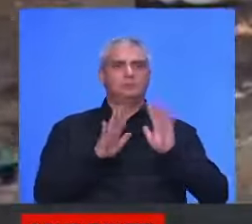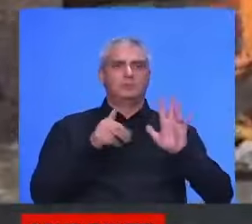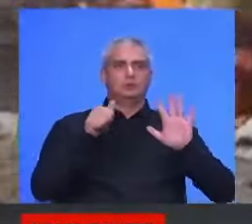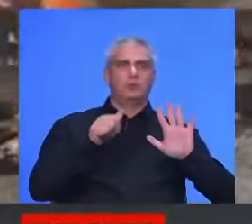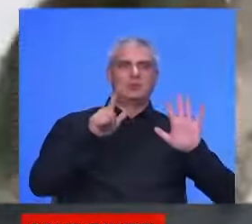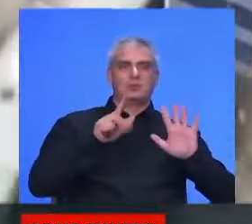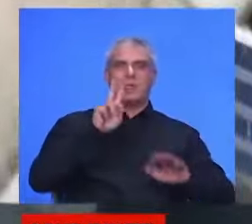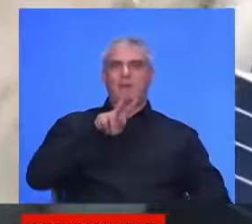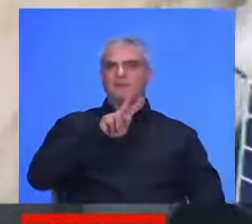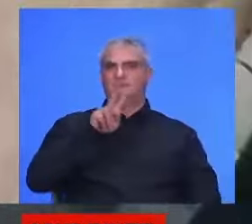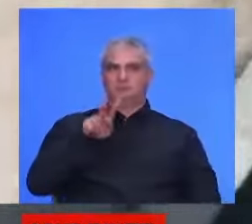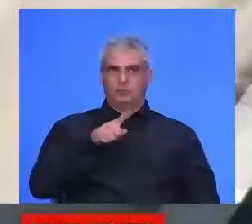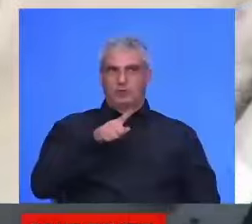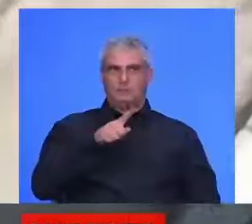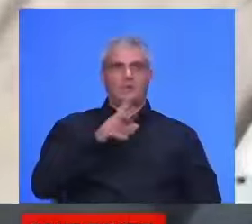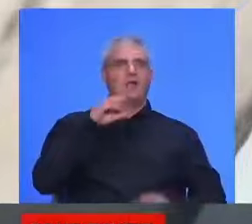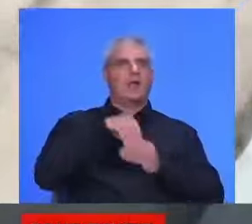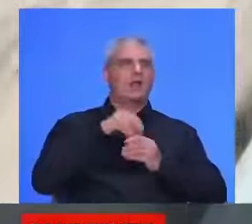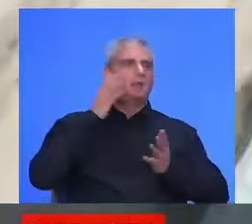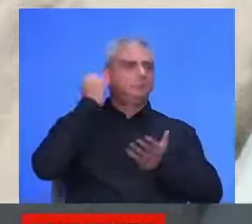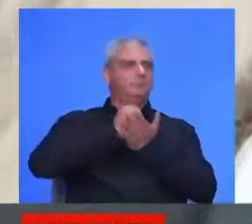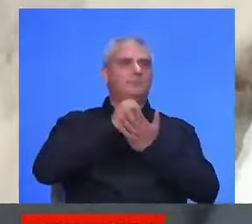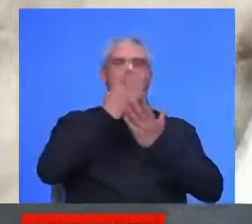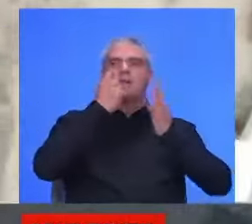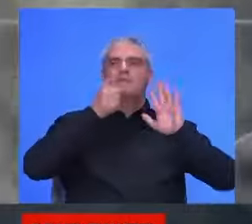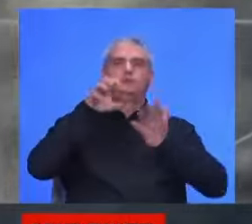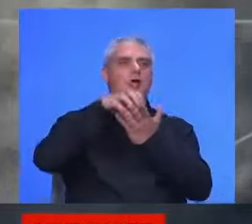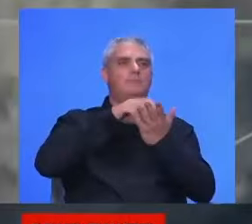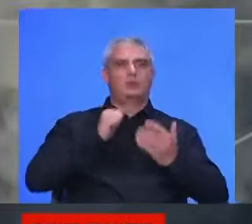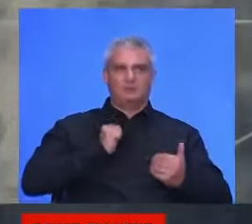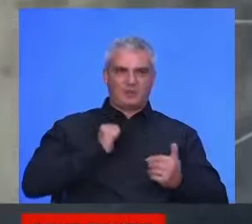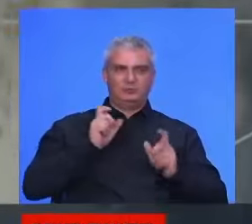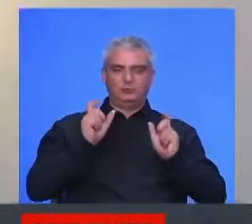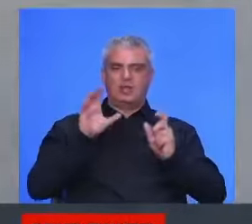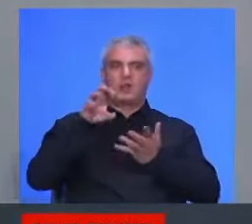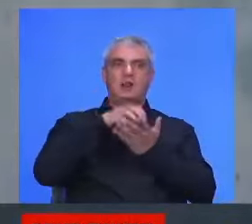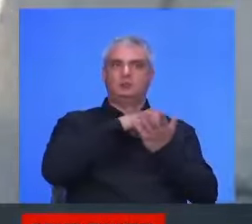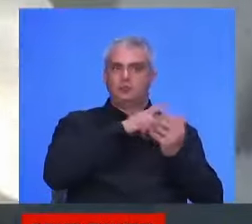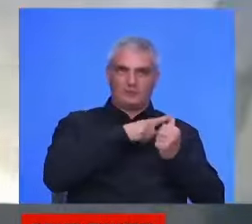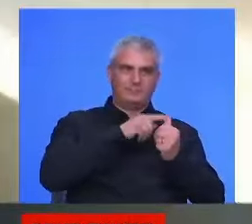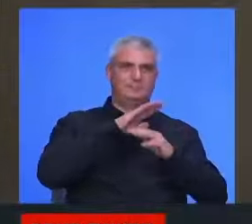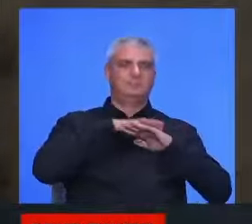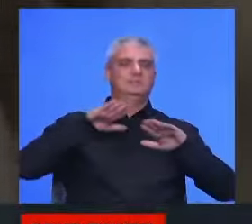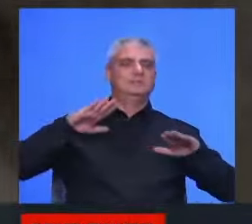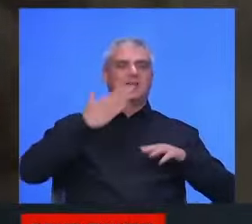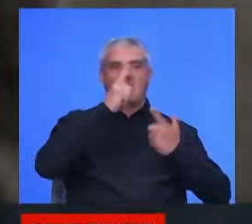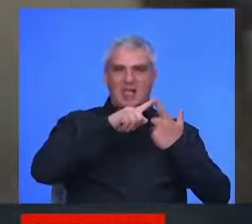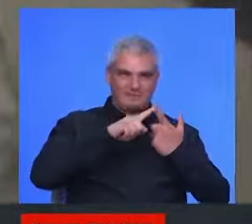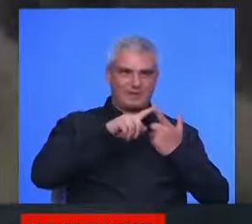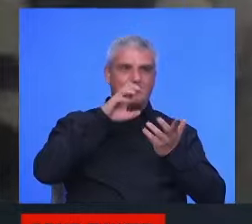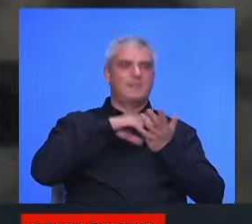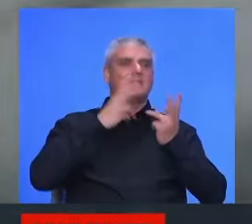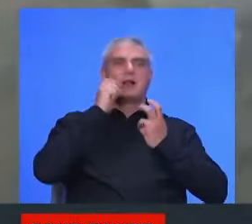יוני-יולי 2022 וכללה מתקפה נגד 46 עמדות צבאיות שהגנו על היישובים, שדות של חיל האוויר, מתקן